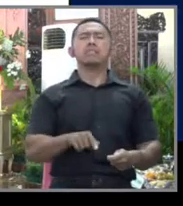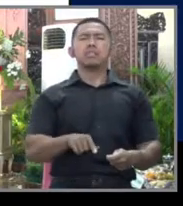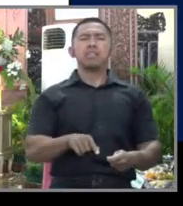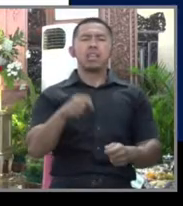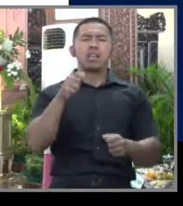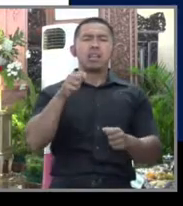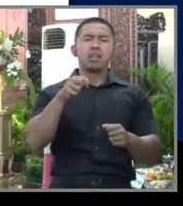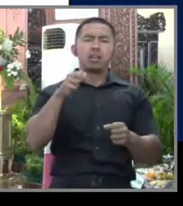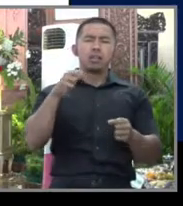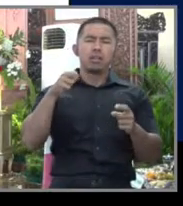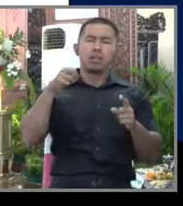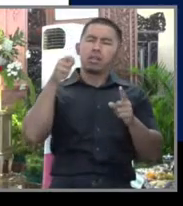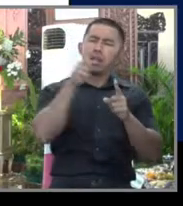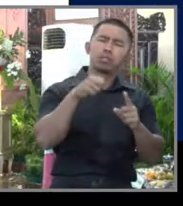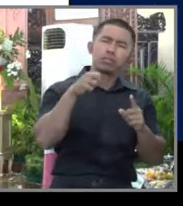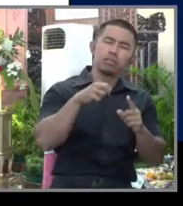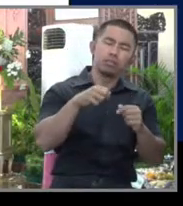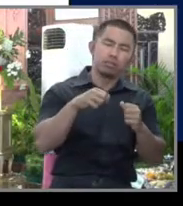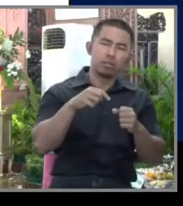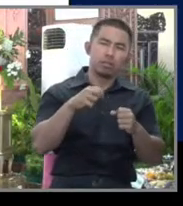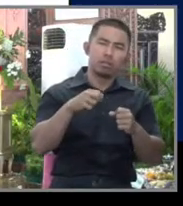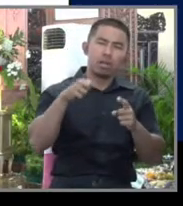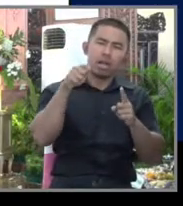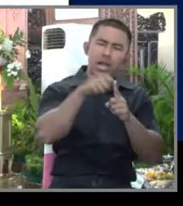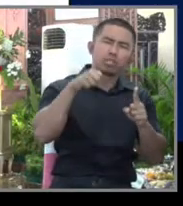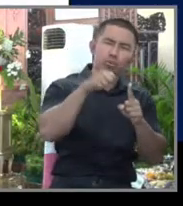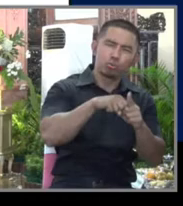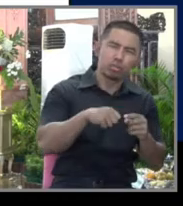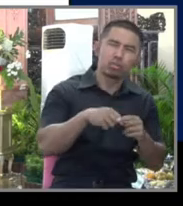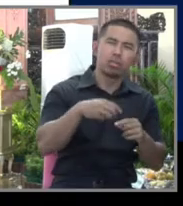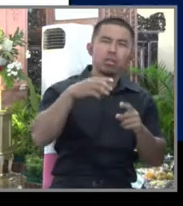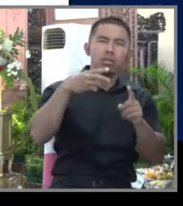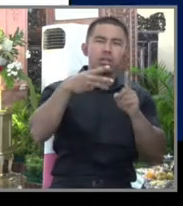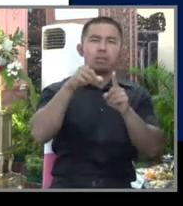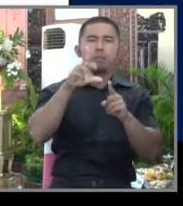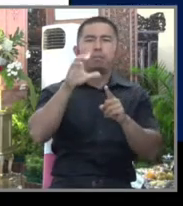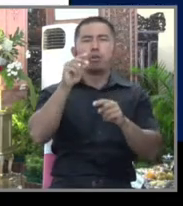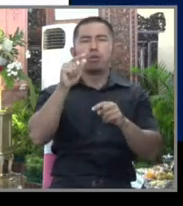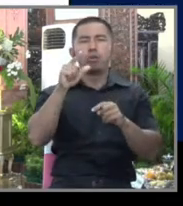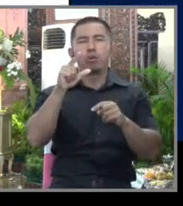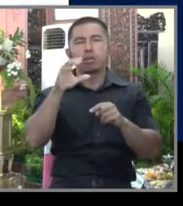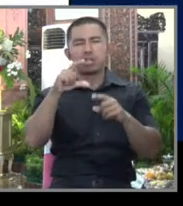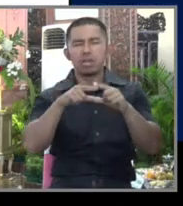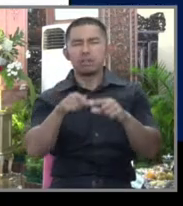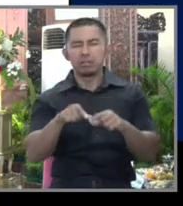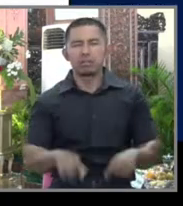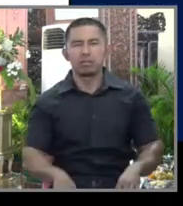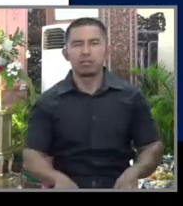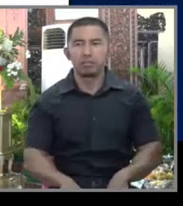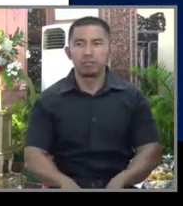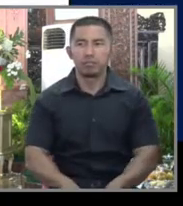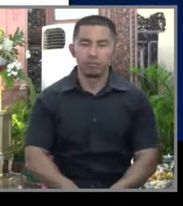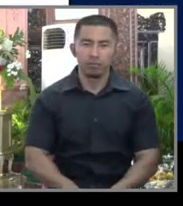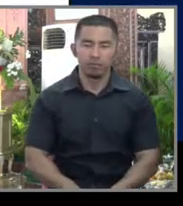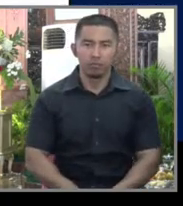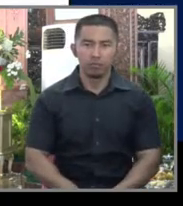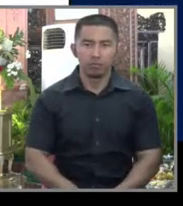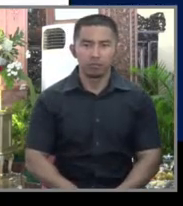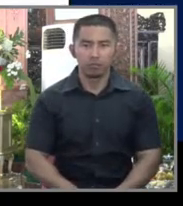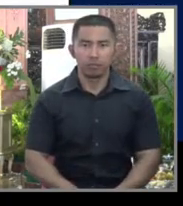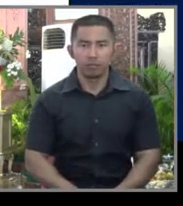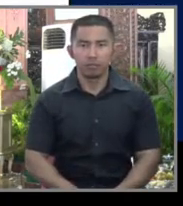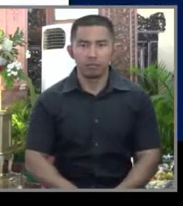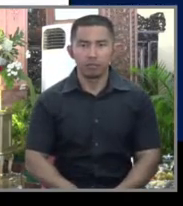jeporo masih tinggi apa ya tadi ada Provinsi Jateng gayeng nginceng wong meteng njenengan tadi apa cantik